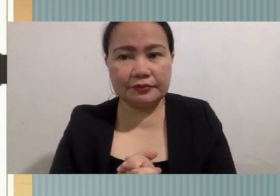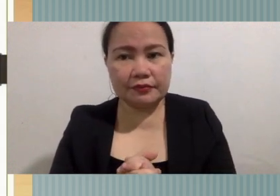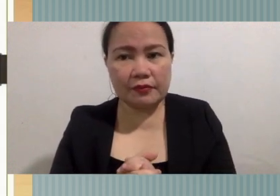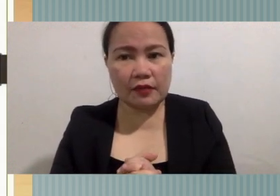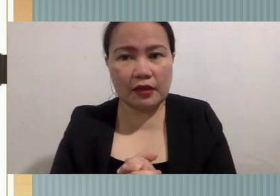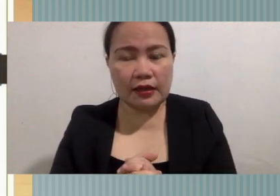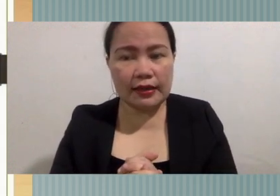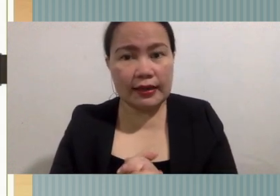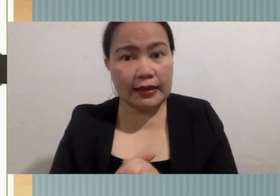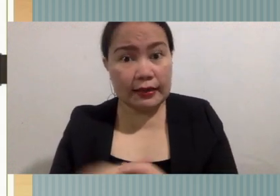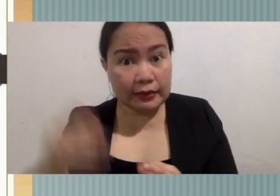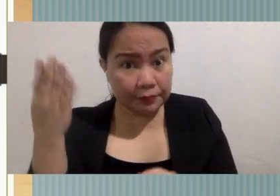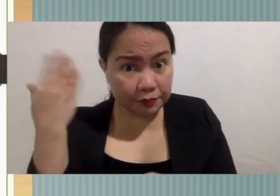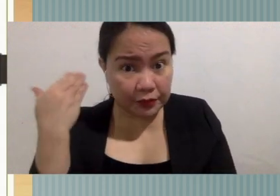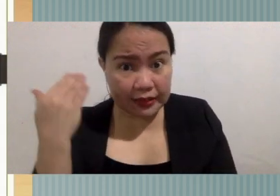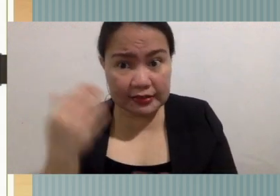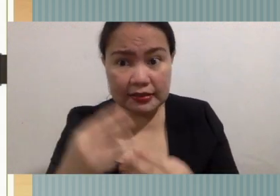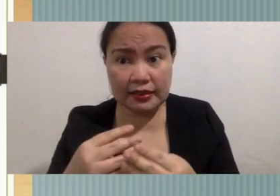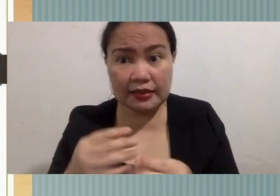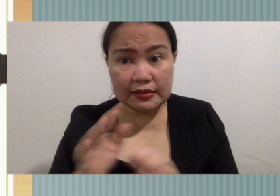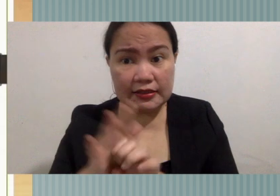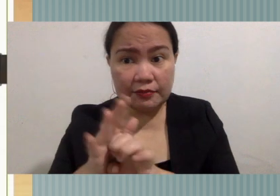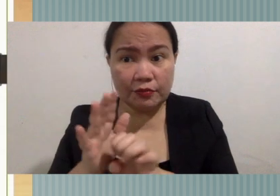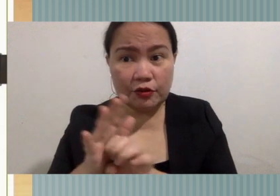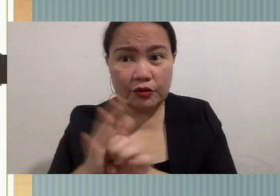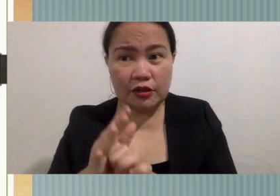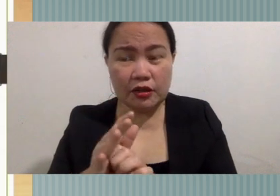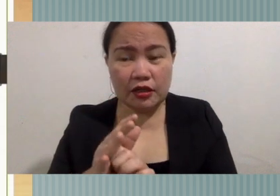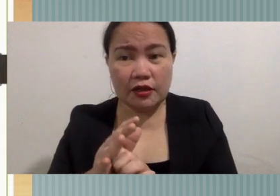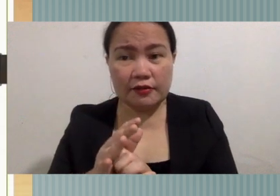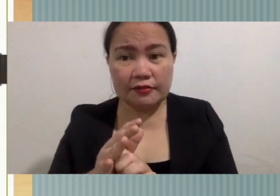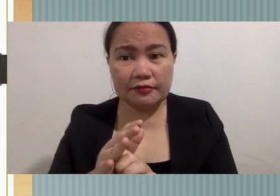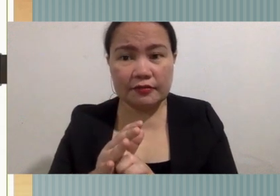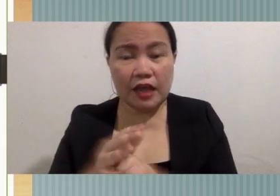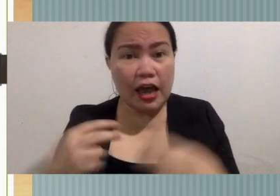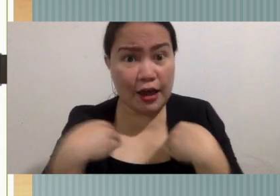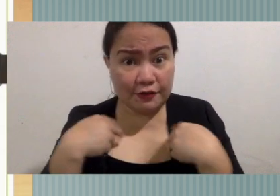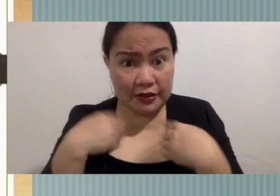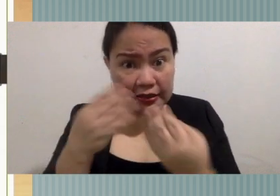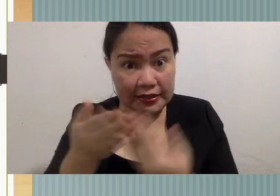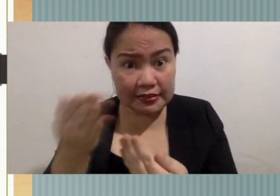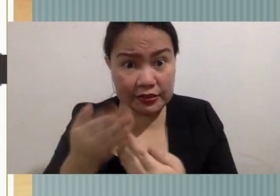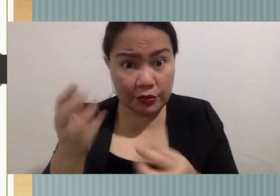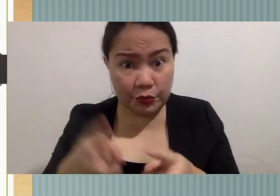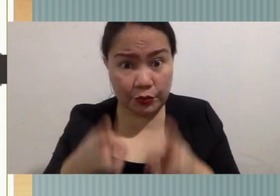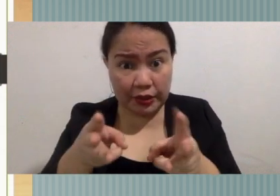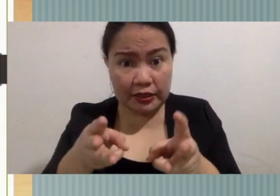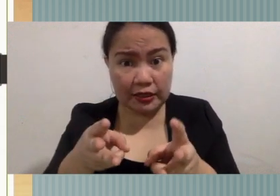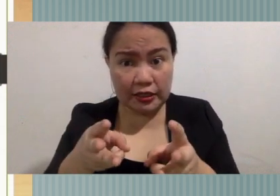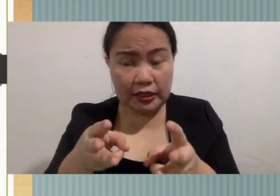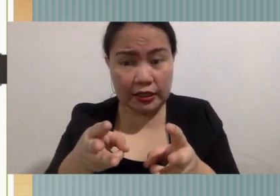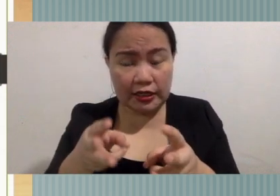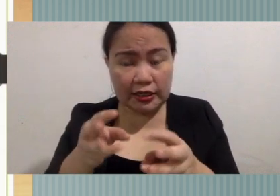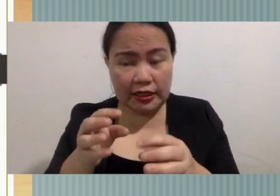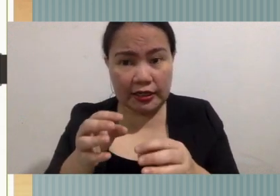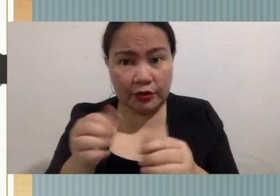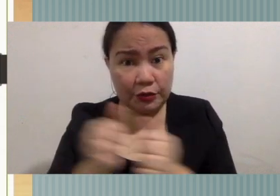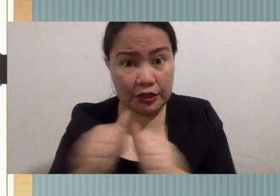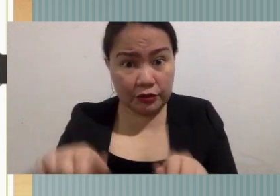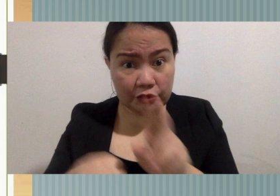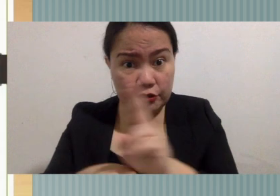Kanina at ngayong example, may madaling paraan dyan without setting